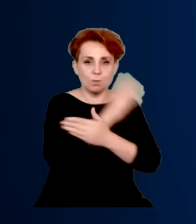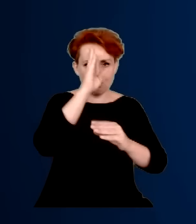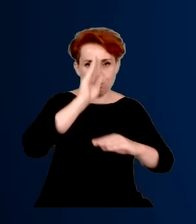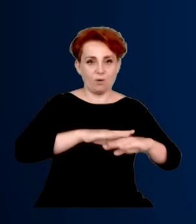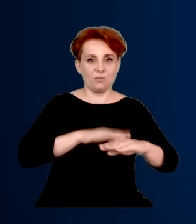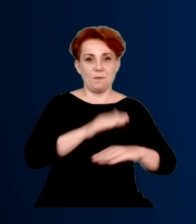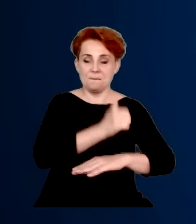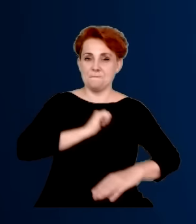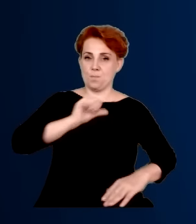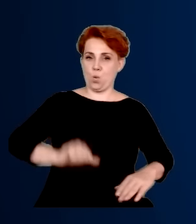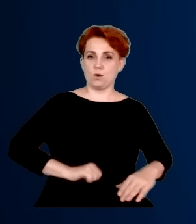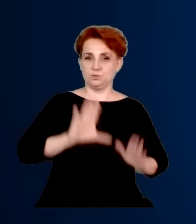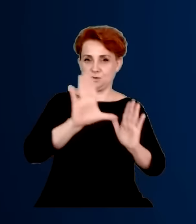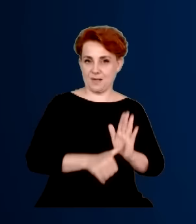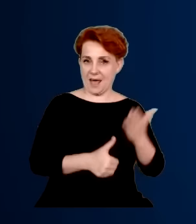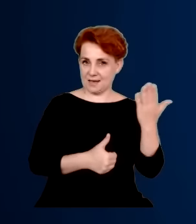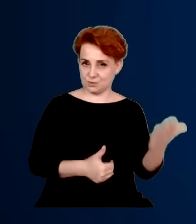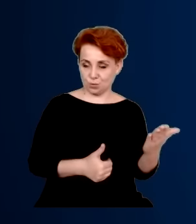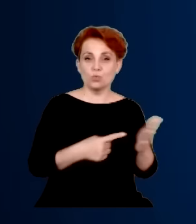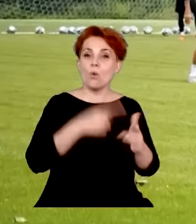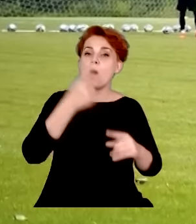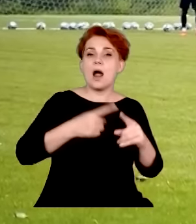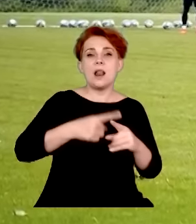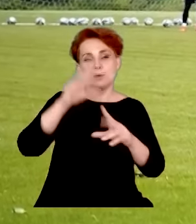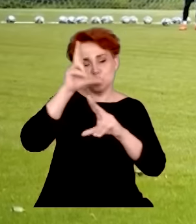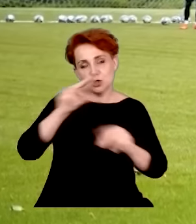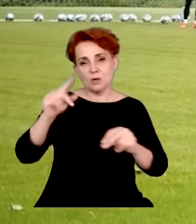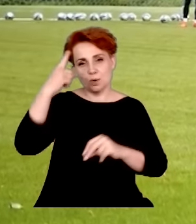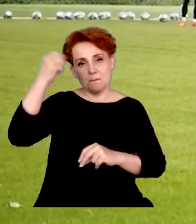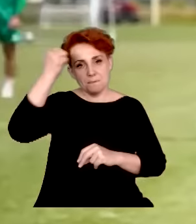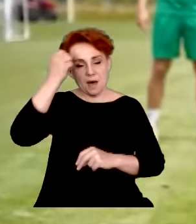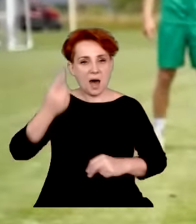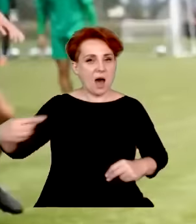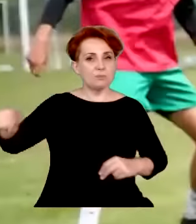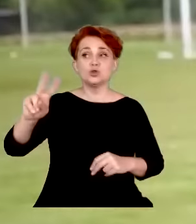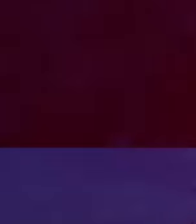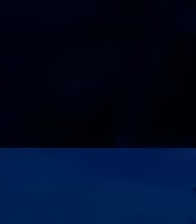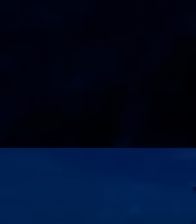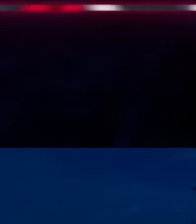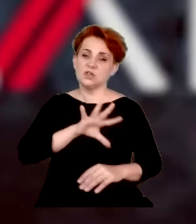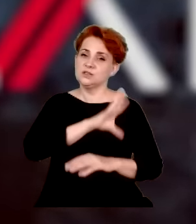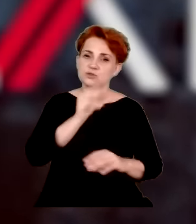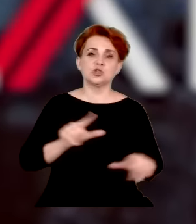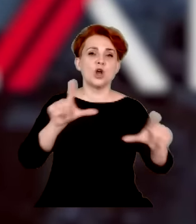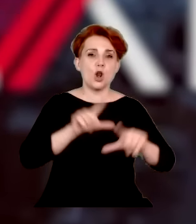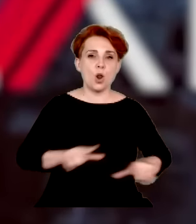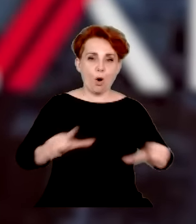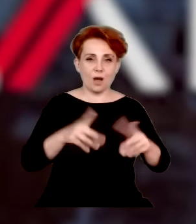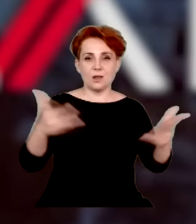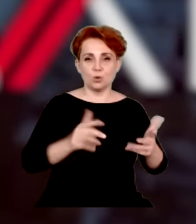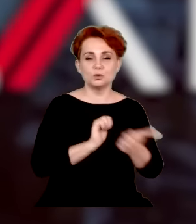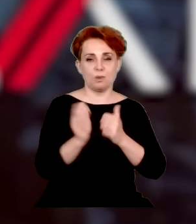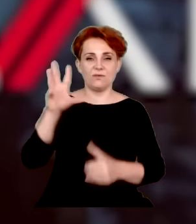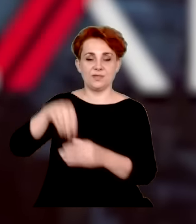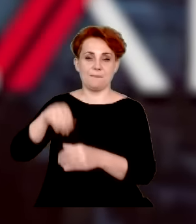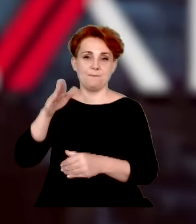Jakub Banaszek. Jest to element pamięci i szacunku dla ofiar ludobójstwa, w który włączą się wszystkie lokalne kluby sportowe. Ekspres Plus